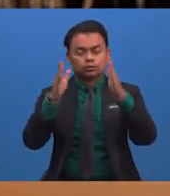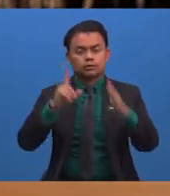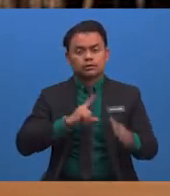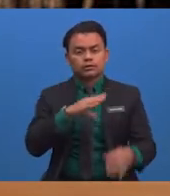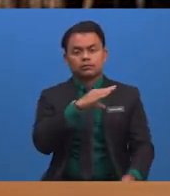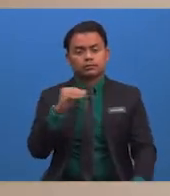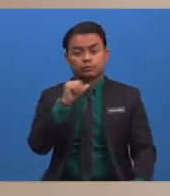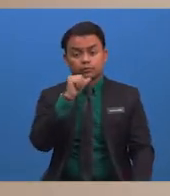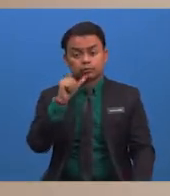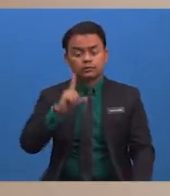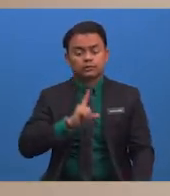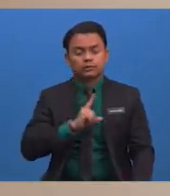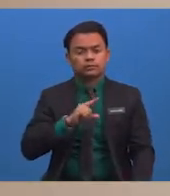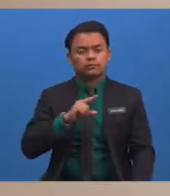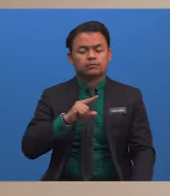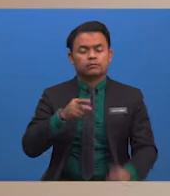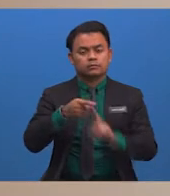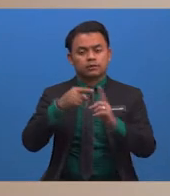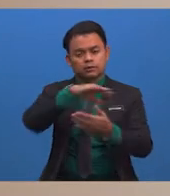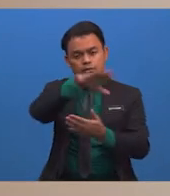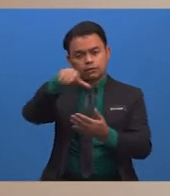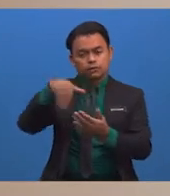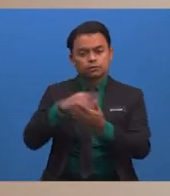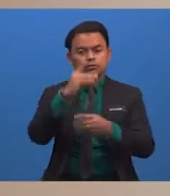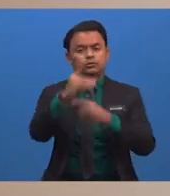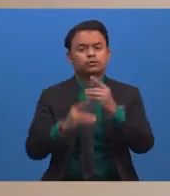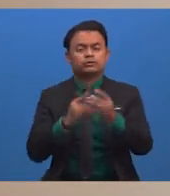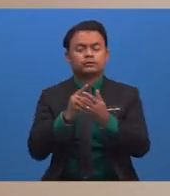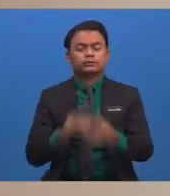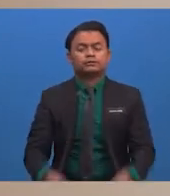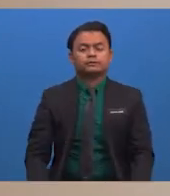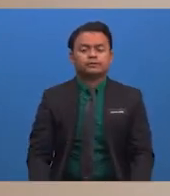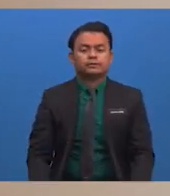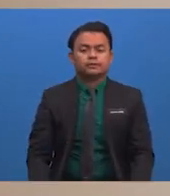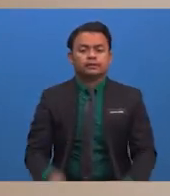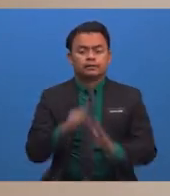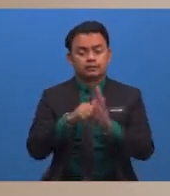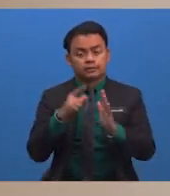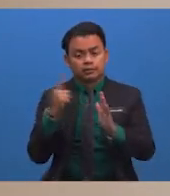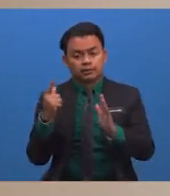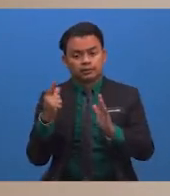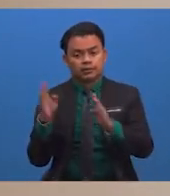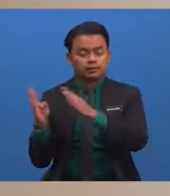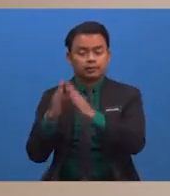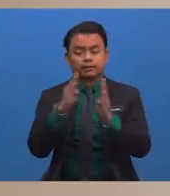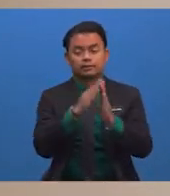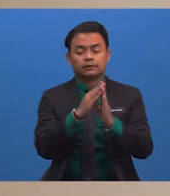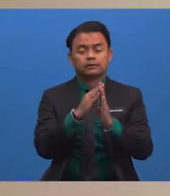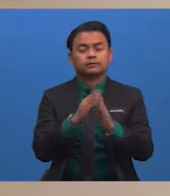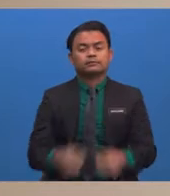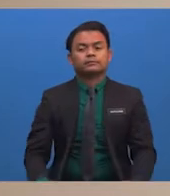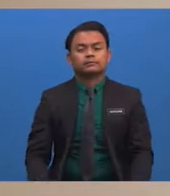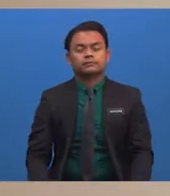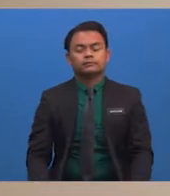dunia. Selain peranan bandar-bandar sebagai pusat perkembangan ilmu, peranan tenaga pengajar